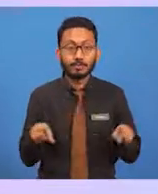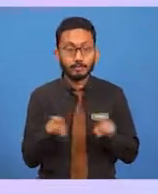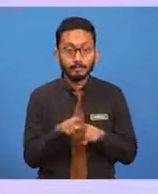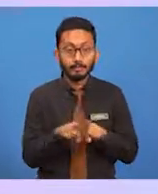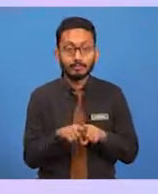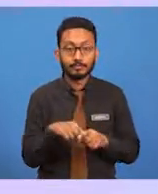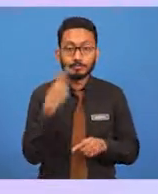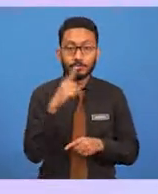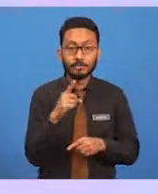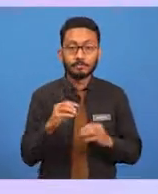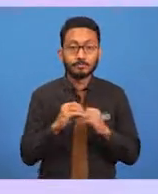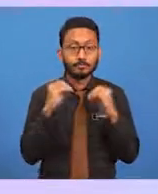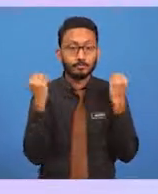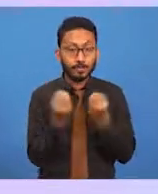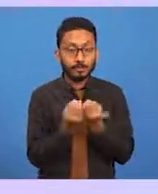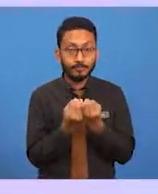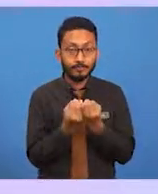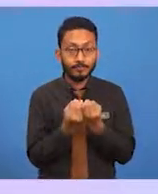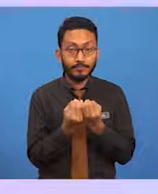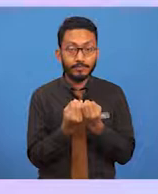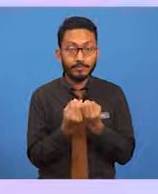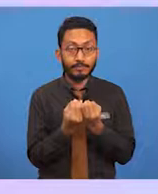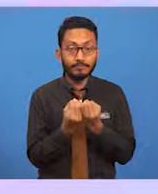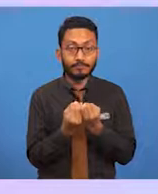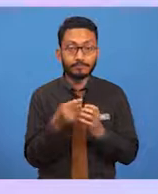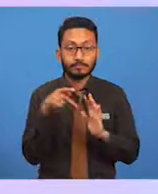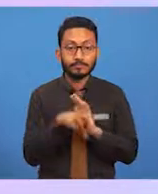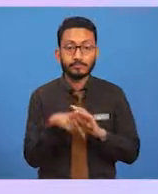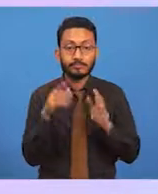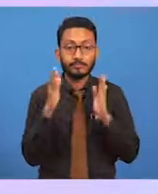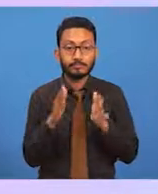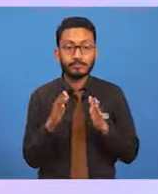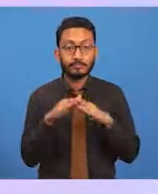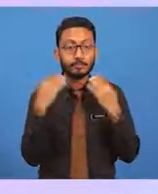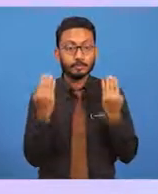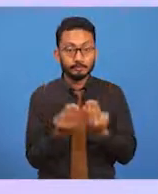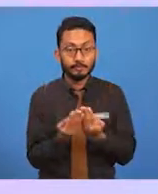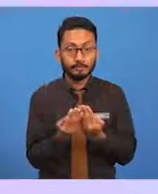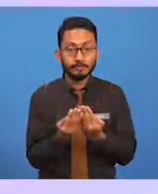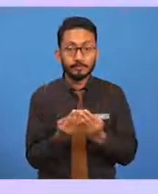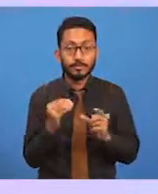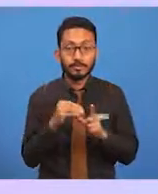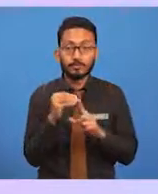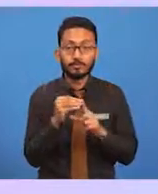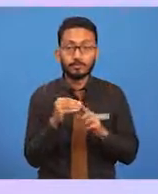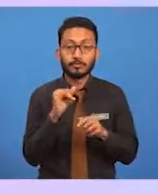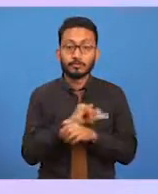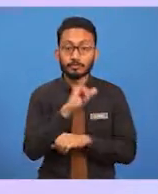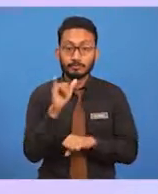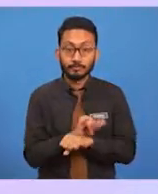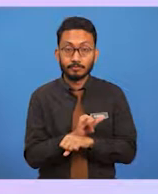sesebuah organisasi, pertubuhan dan juga syarikat perniagaan. Ianya